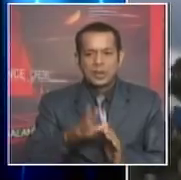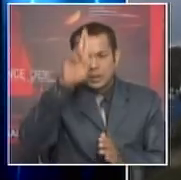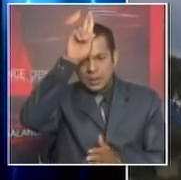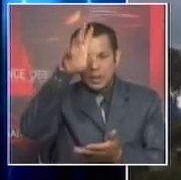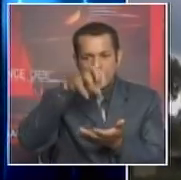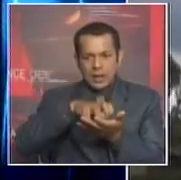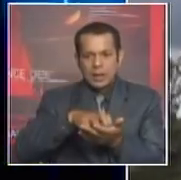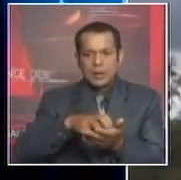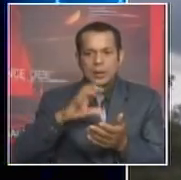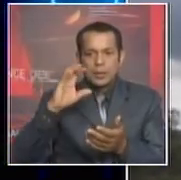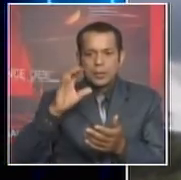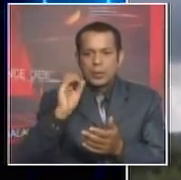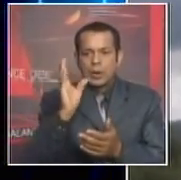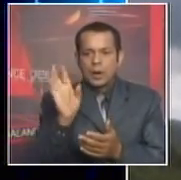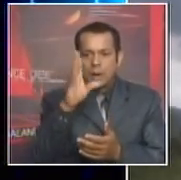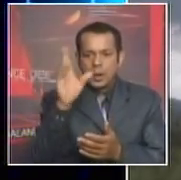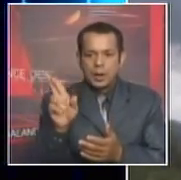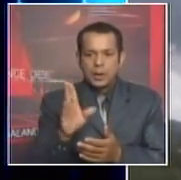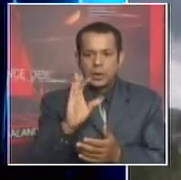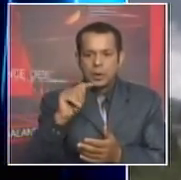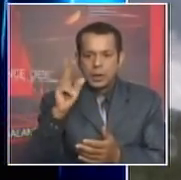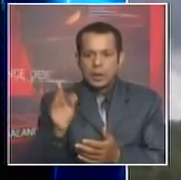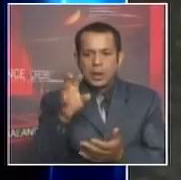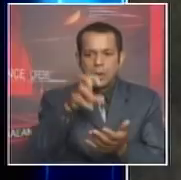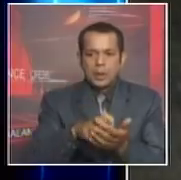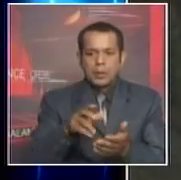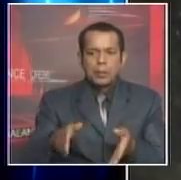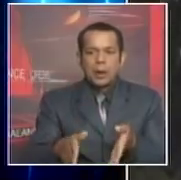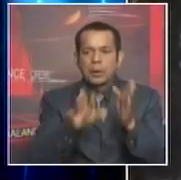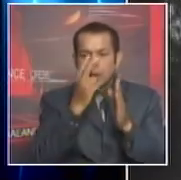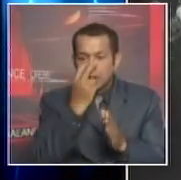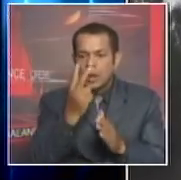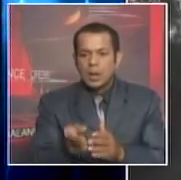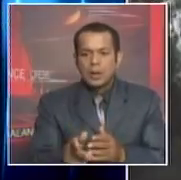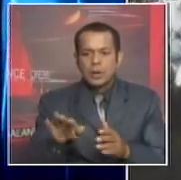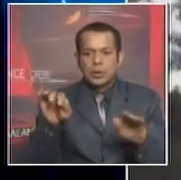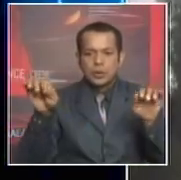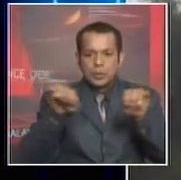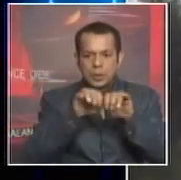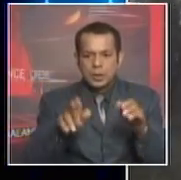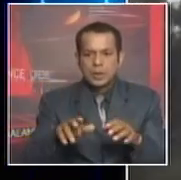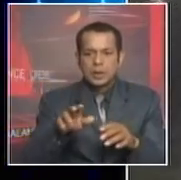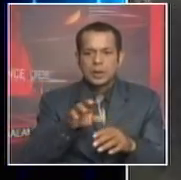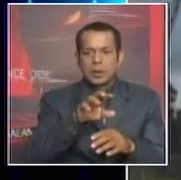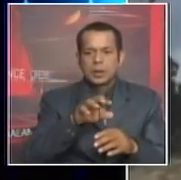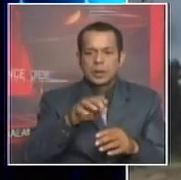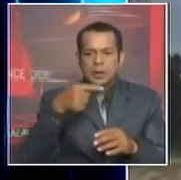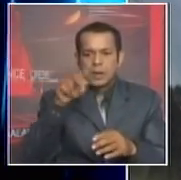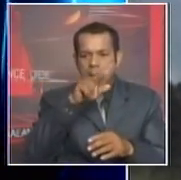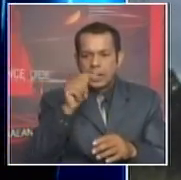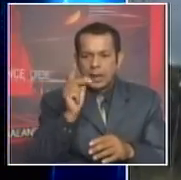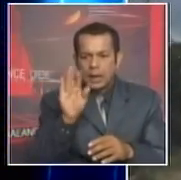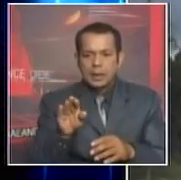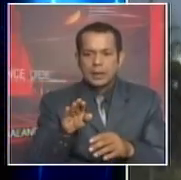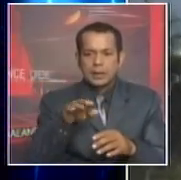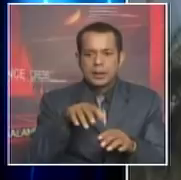राजधानी नजिकैको पर्यटकीय गन्तव्य नगरकोट जाने बाटोको दुरावस्थालाई हेर्दा सम्बन्धित निकायलाई व्यङ्ग्य गरिरहेको छ। सडकको